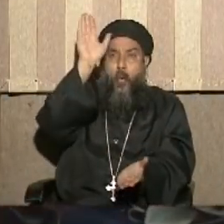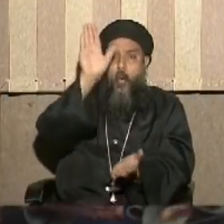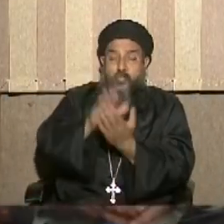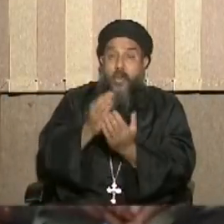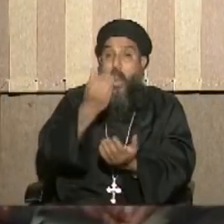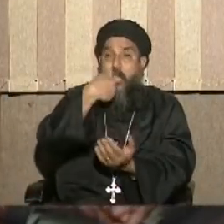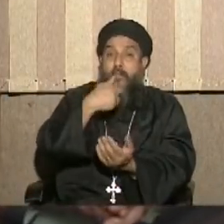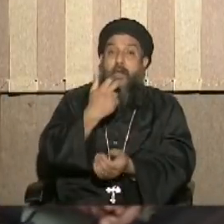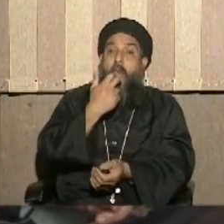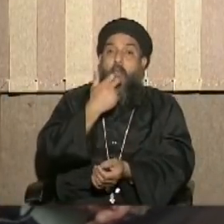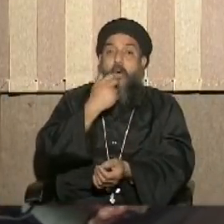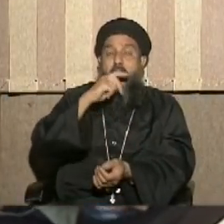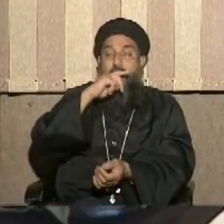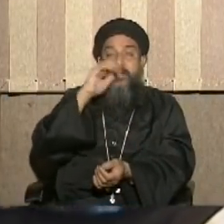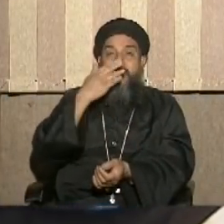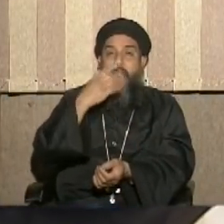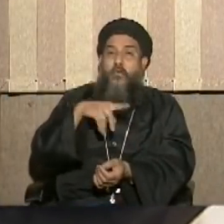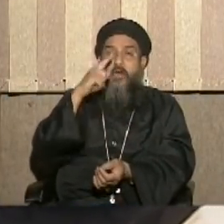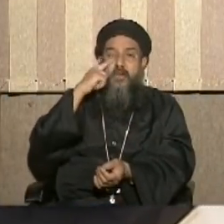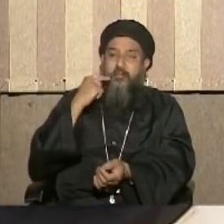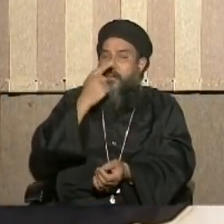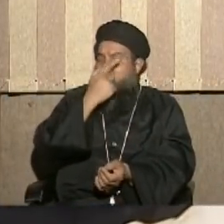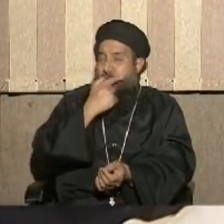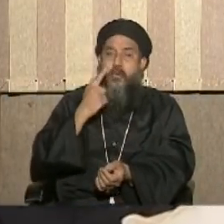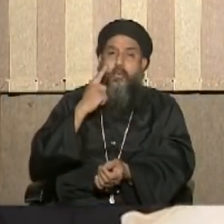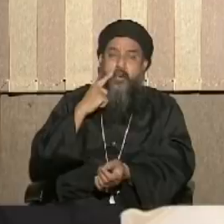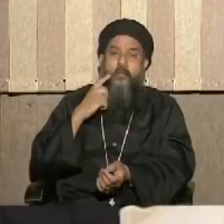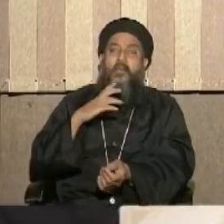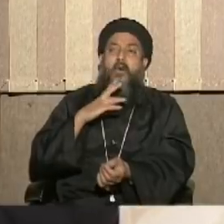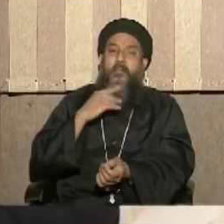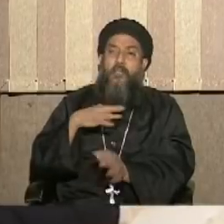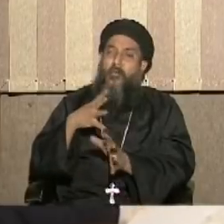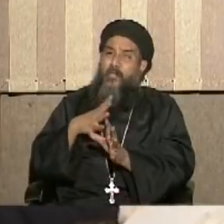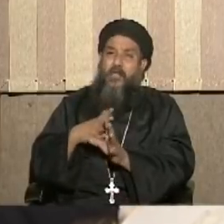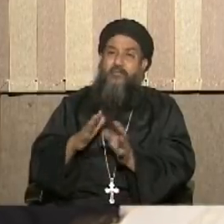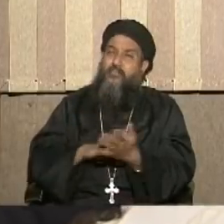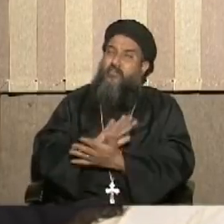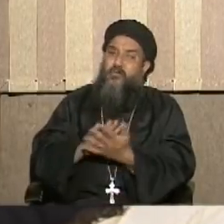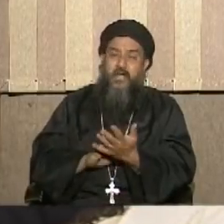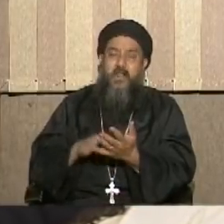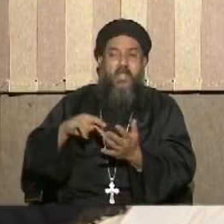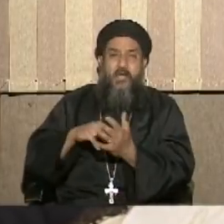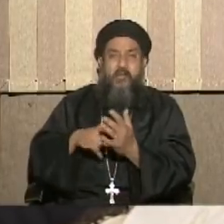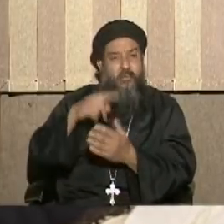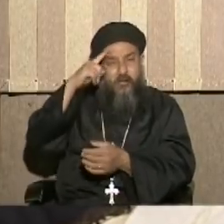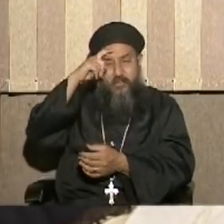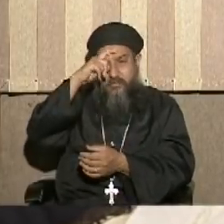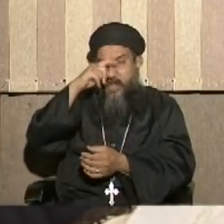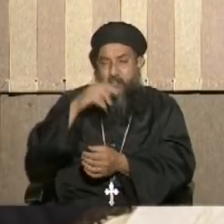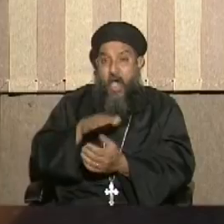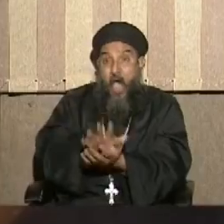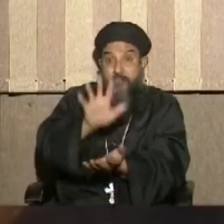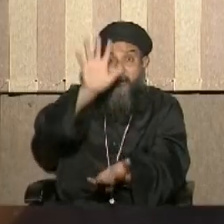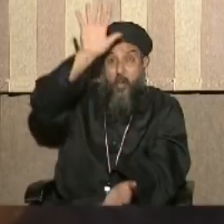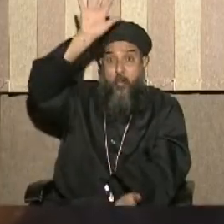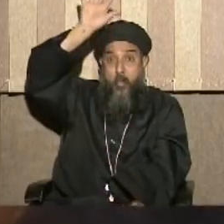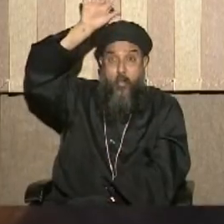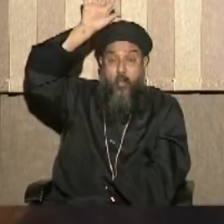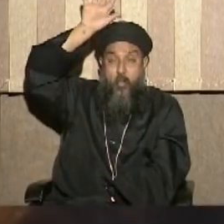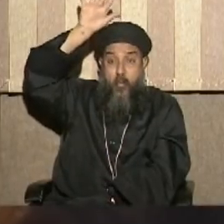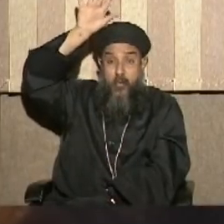عارف يدخل ولا يخرج. الأمهات بتبكي من خوفها على أولادها، ورجالة مش عارفين يخرجوا من المدينة.